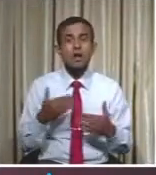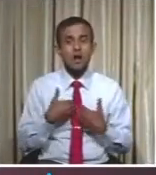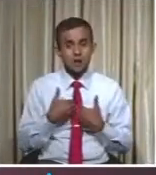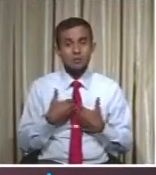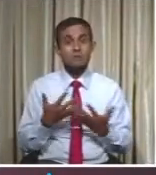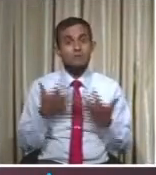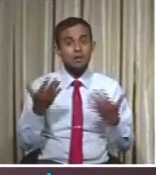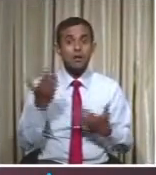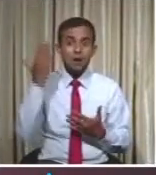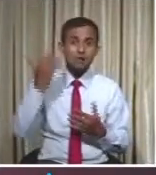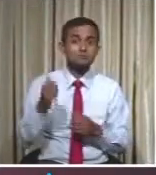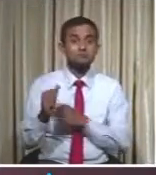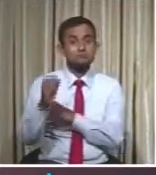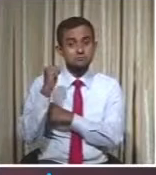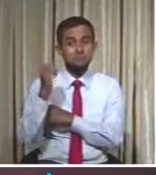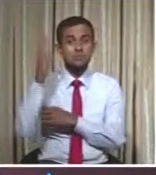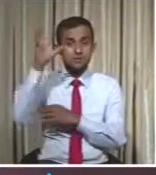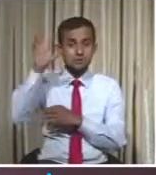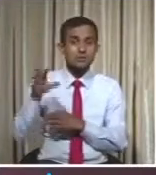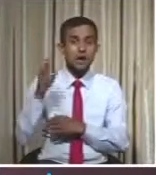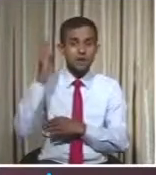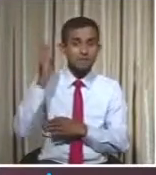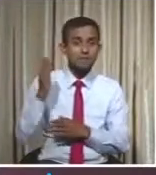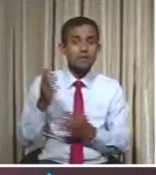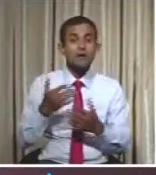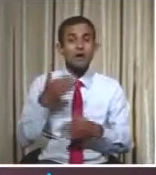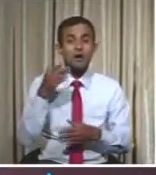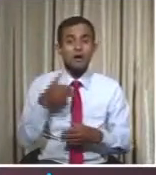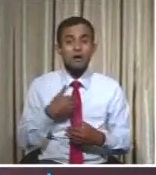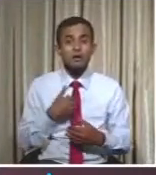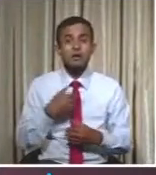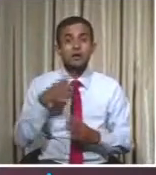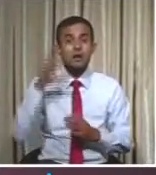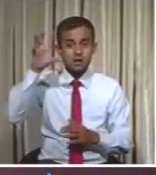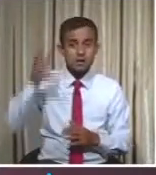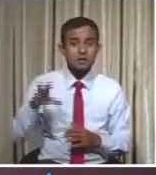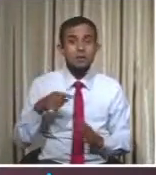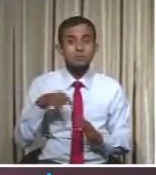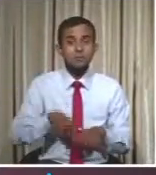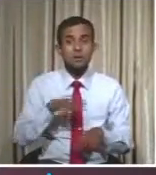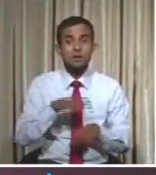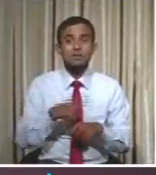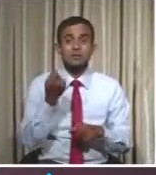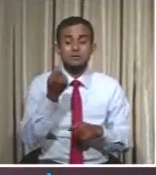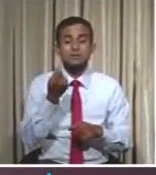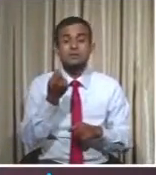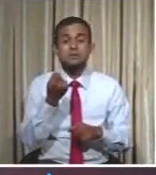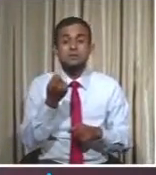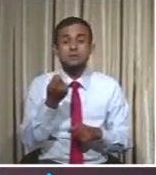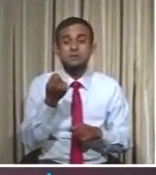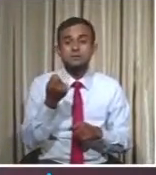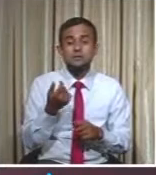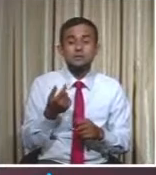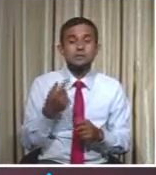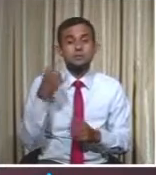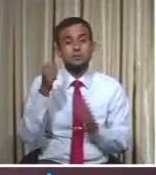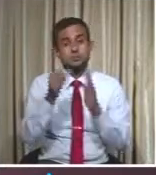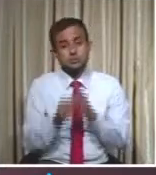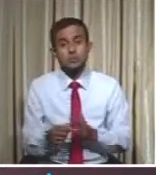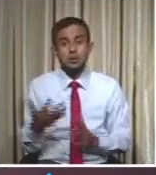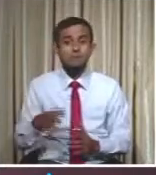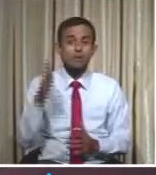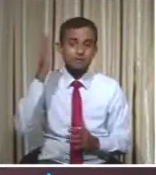වඩා බලසම්පන්න රාජ්‍යවල් ආණ්ඩු උනත් රටවල් උනත් මේ වෙලාවේ ආර්ථික වශයෙන් දුර්වල වෙමින්